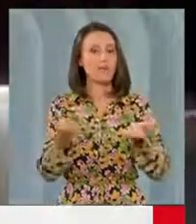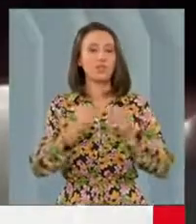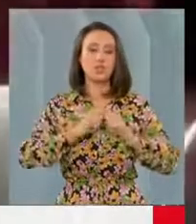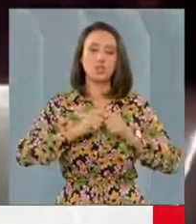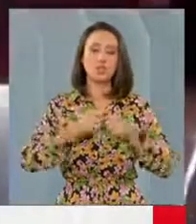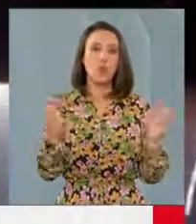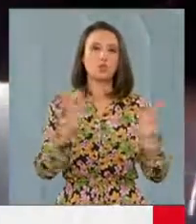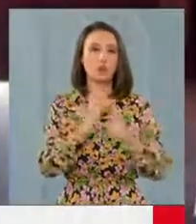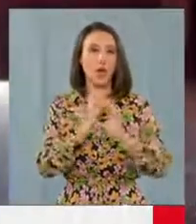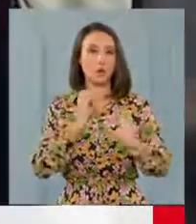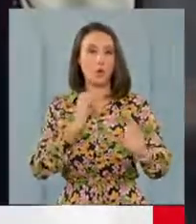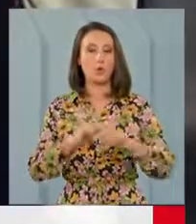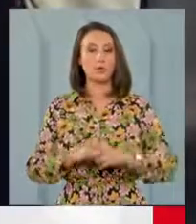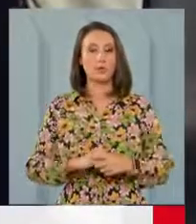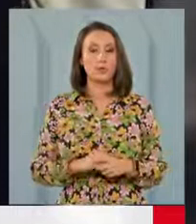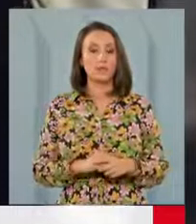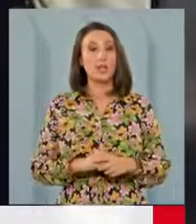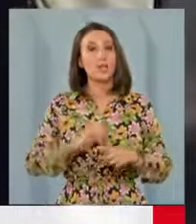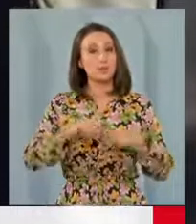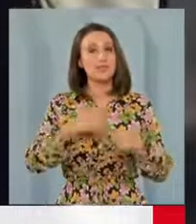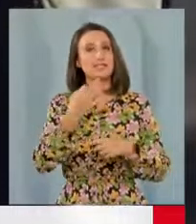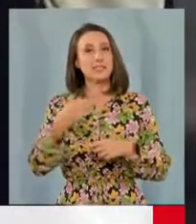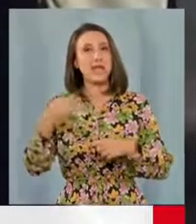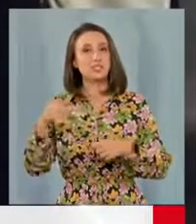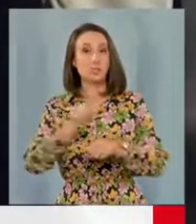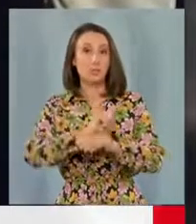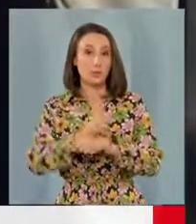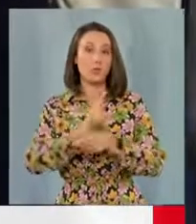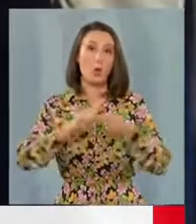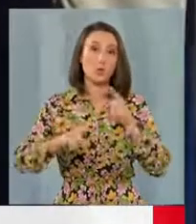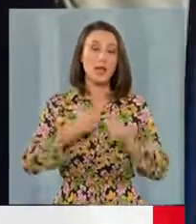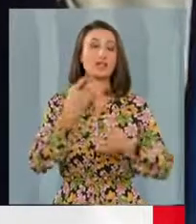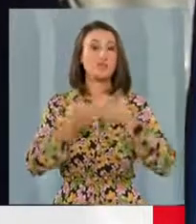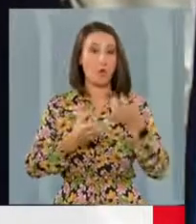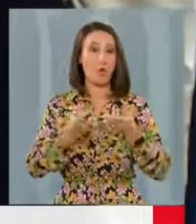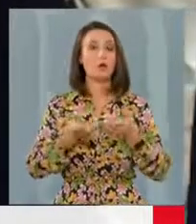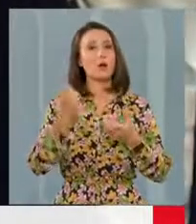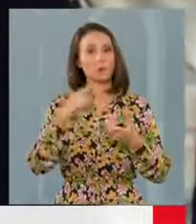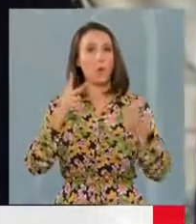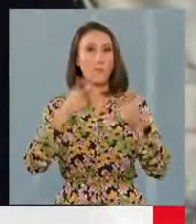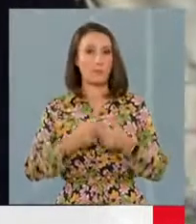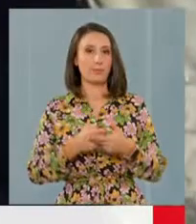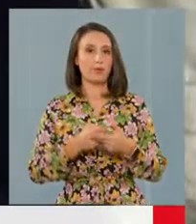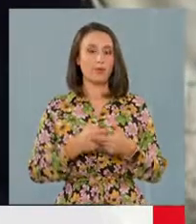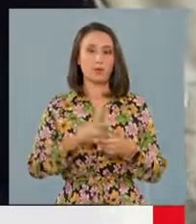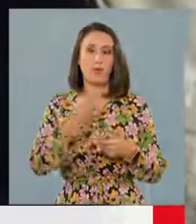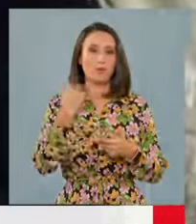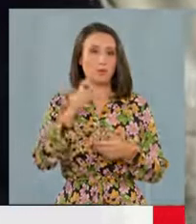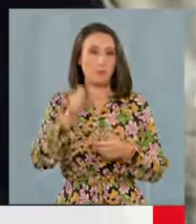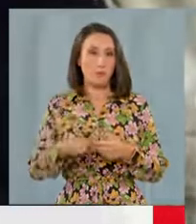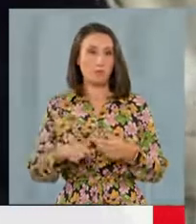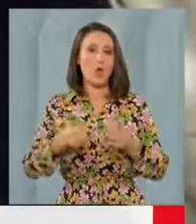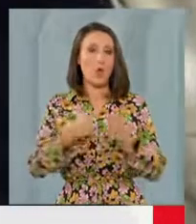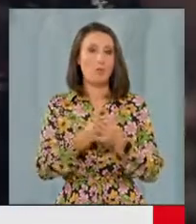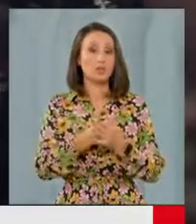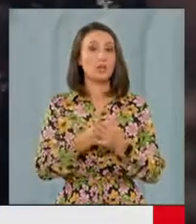întregul camion după zeci de minute timp în care pompierii s au luptat cu flăcările incendiul a fost lichidat din fericire nu au existat victime spre